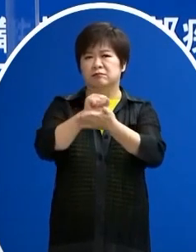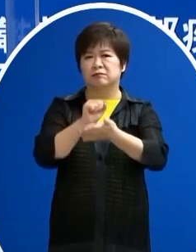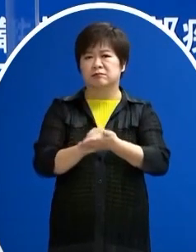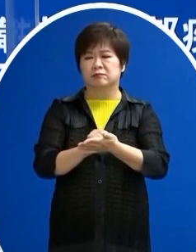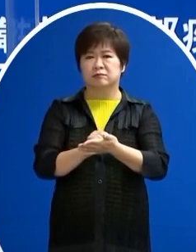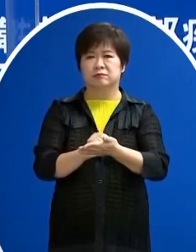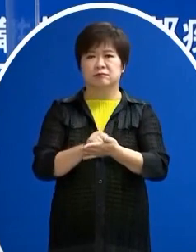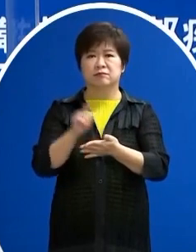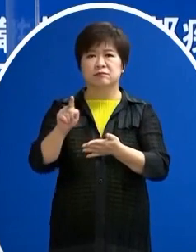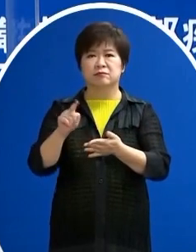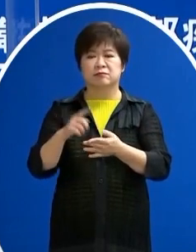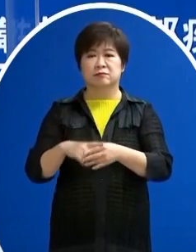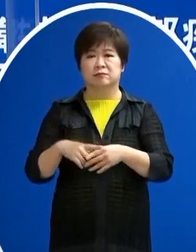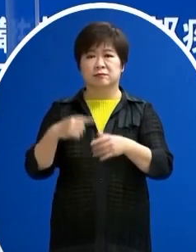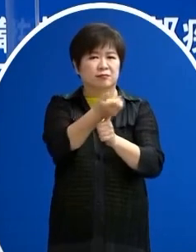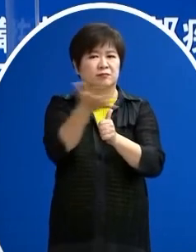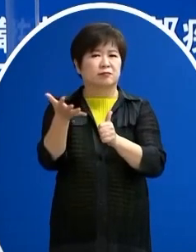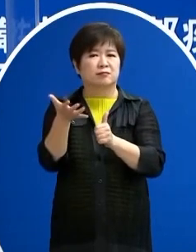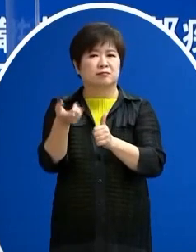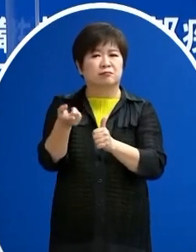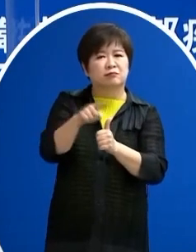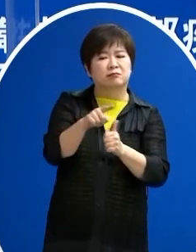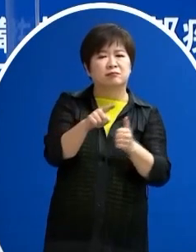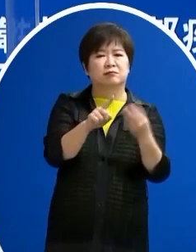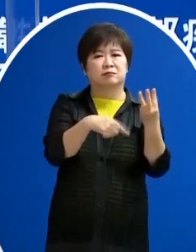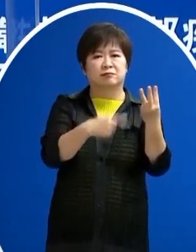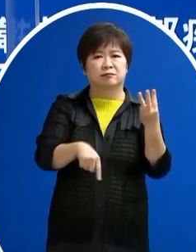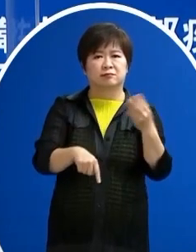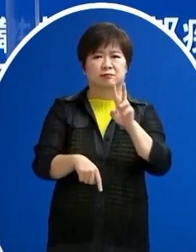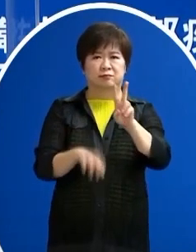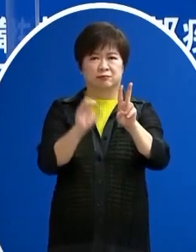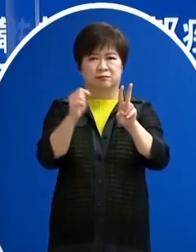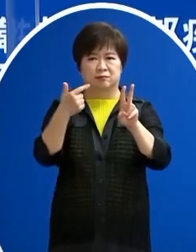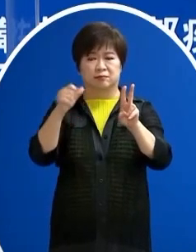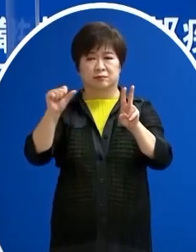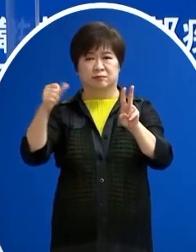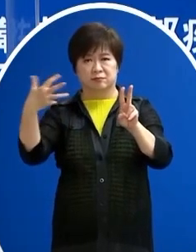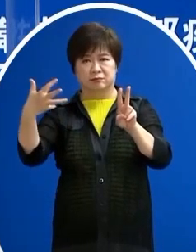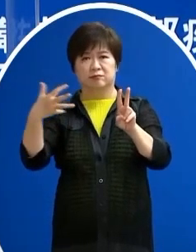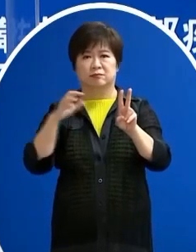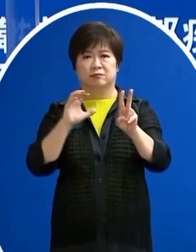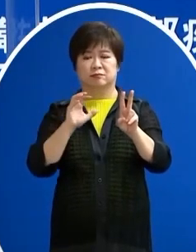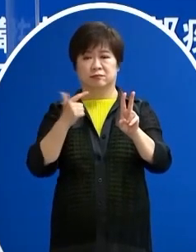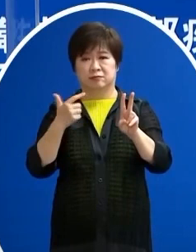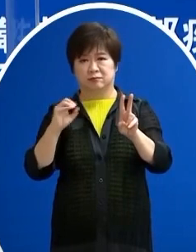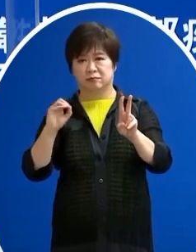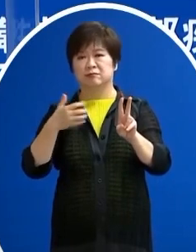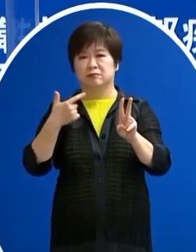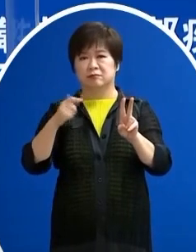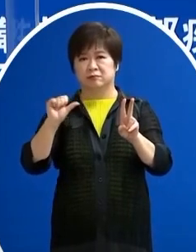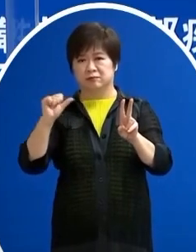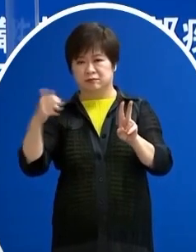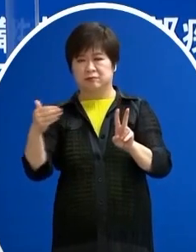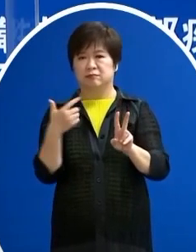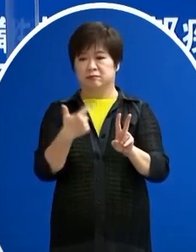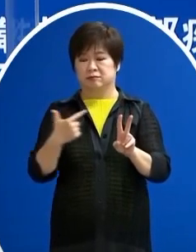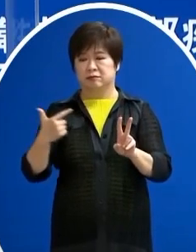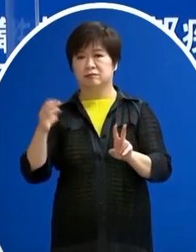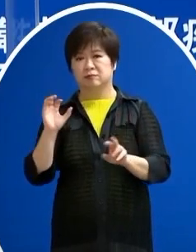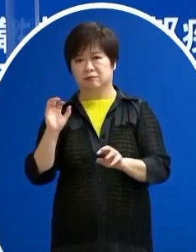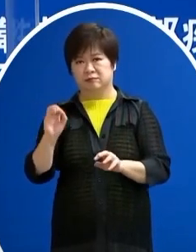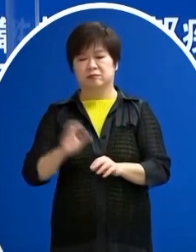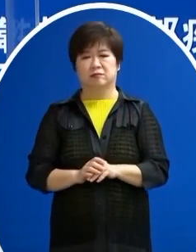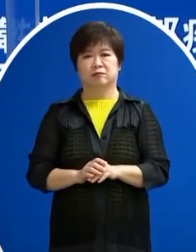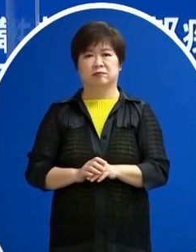跟米迪幼儿园群聚相关，按20658、20659跟20660、哦、那这3案都